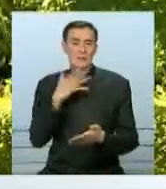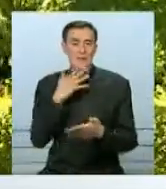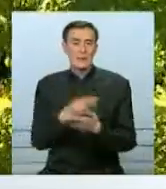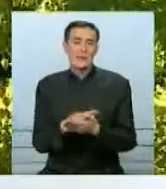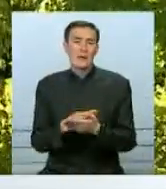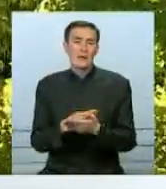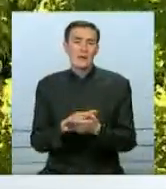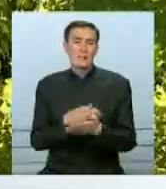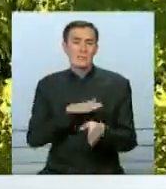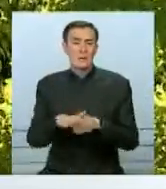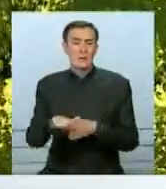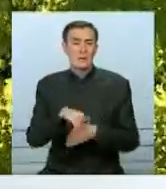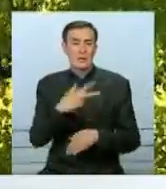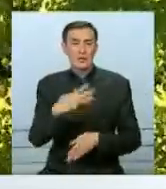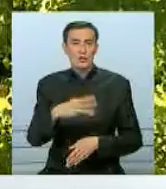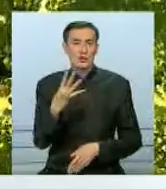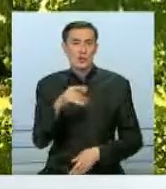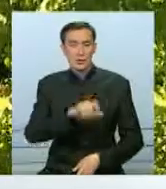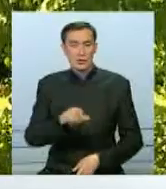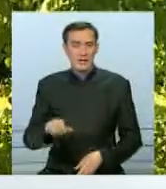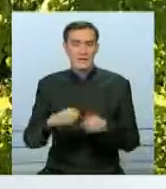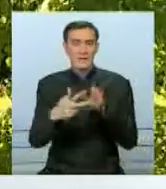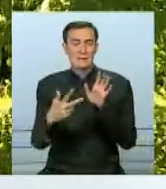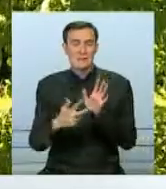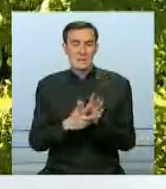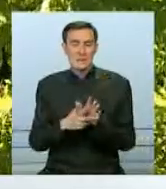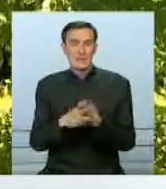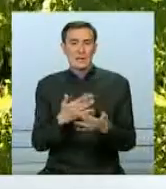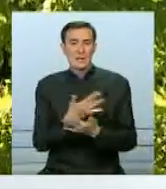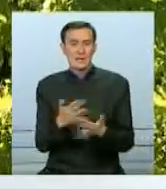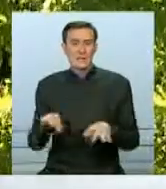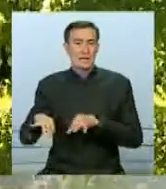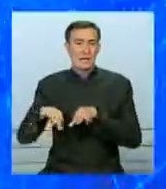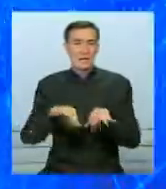количестве 34 человек и 18 единиц техники.